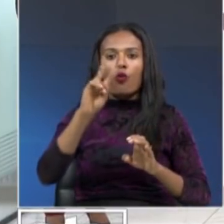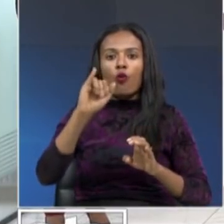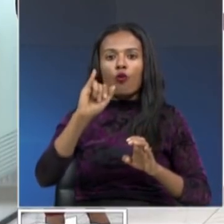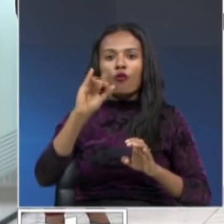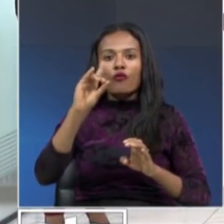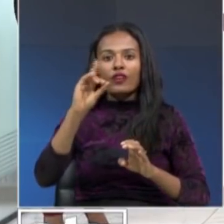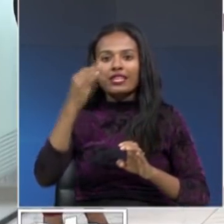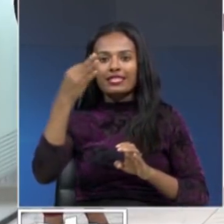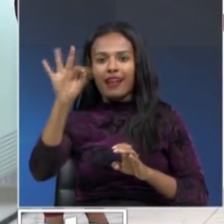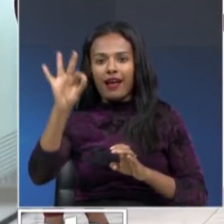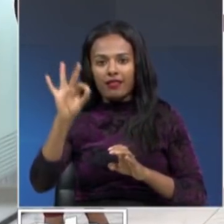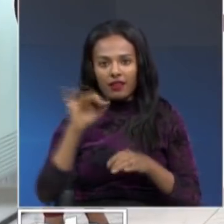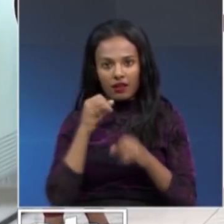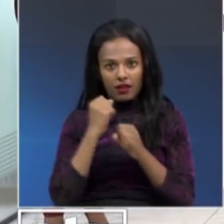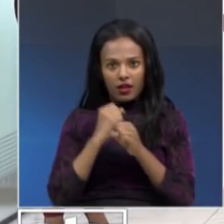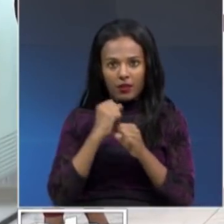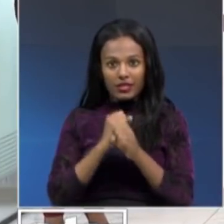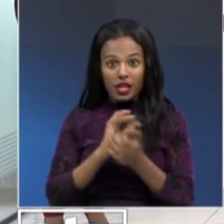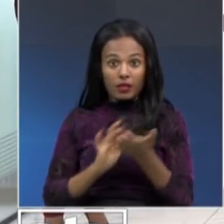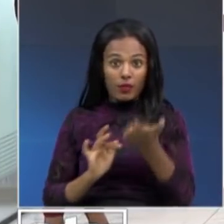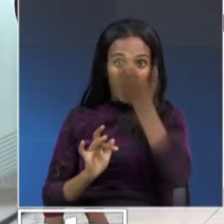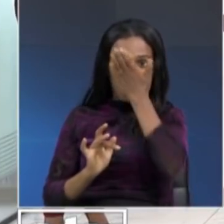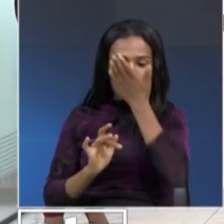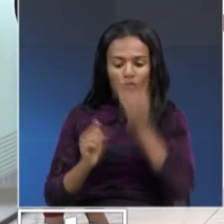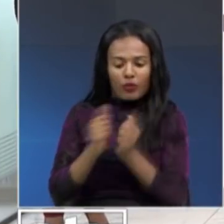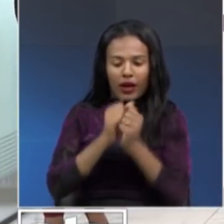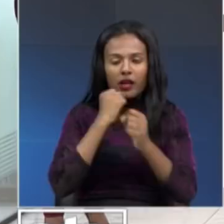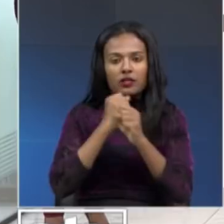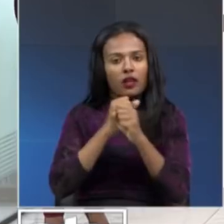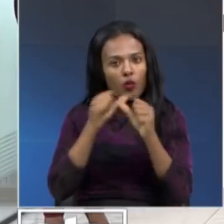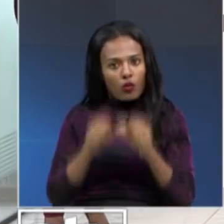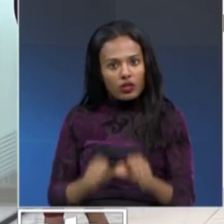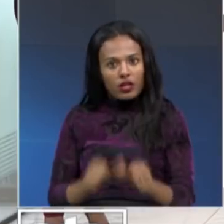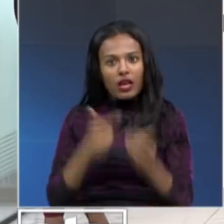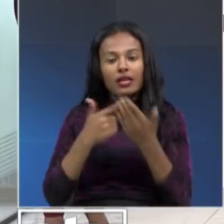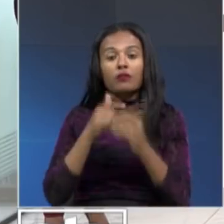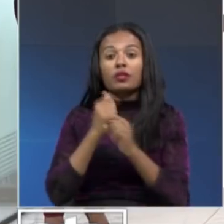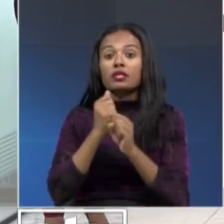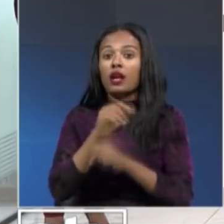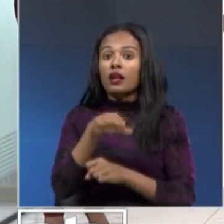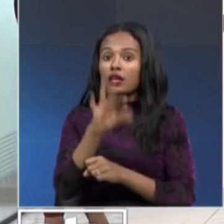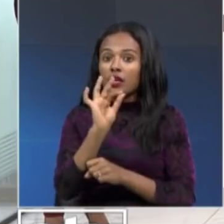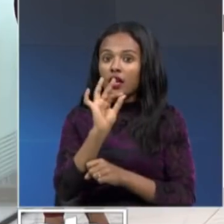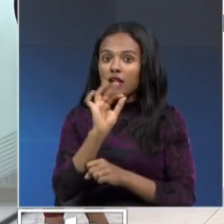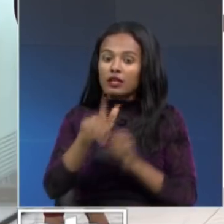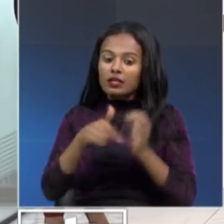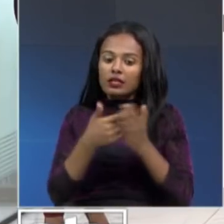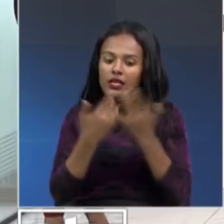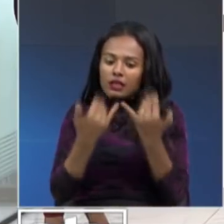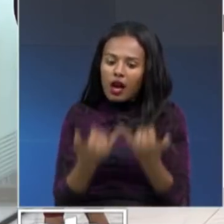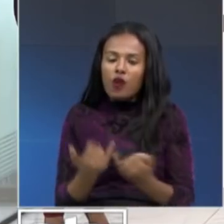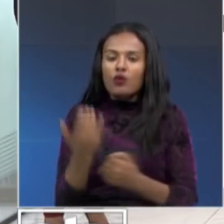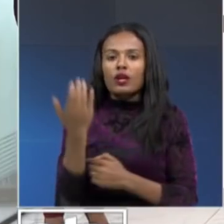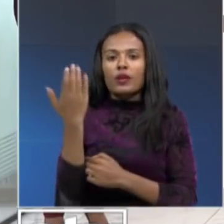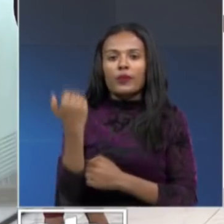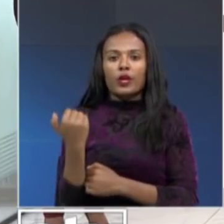የኮቪድ-19 መድኃኒት ለመስራት በጋራ እየሰራን ቆይተናል፣ እየሰራንም እንገኛለን። አሁን የነበረውን